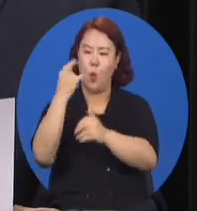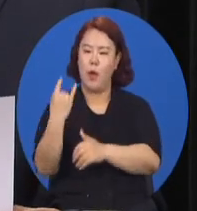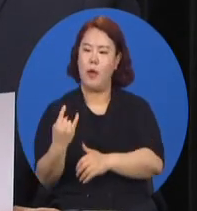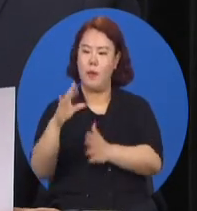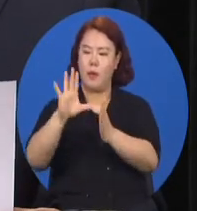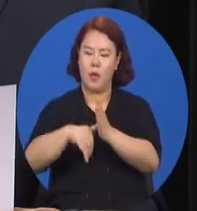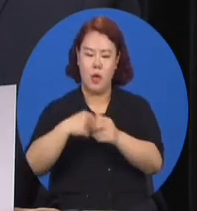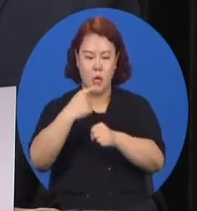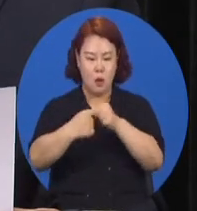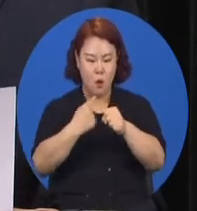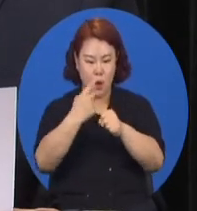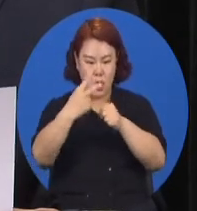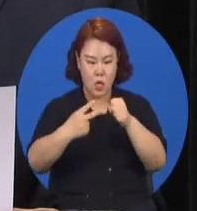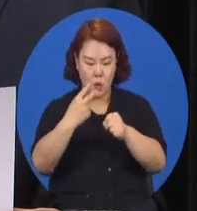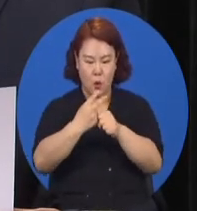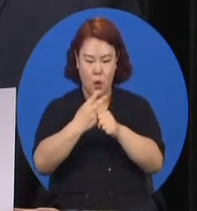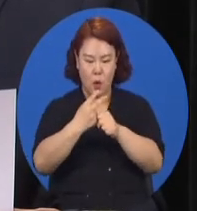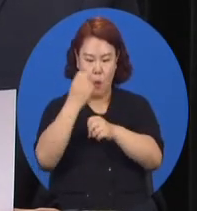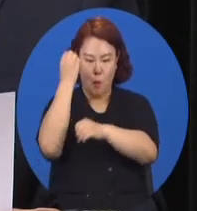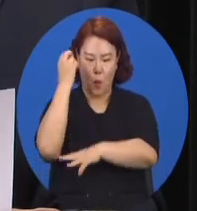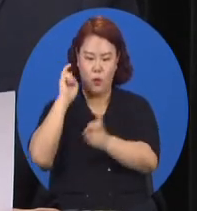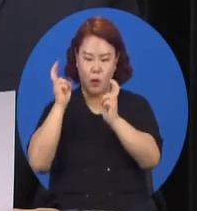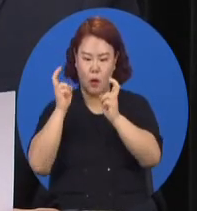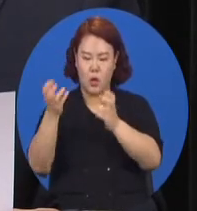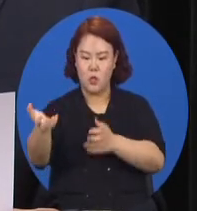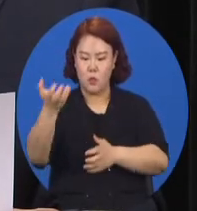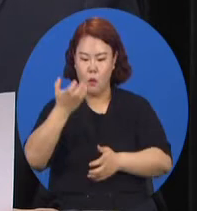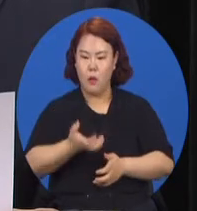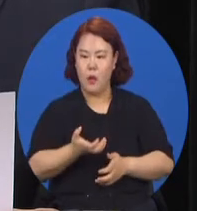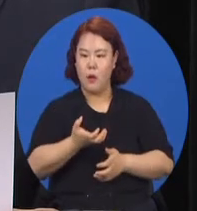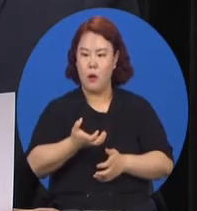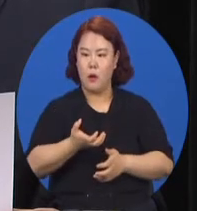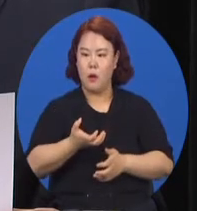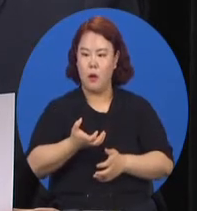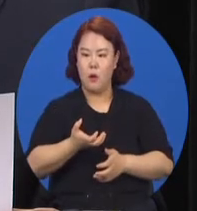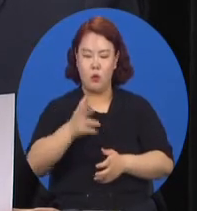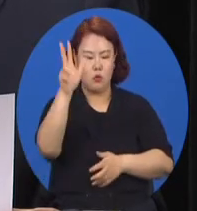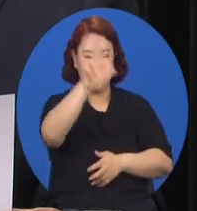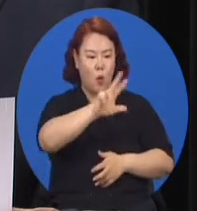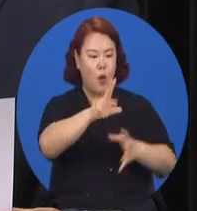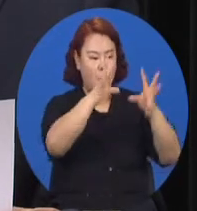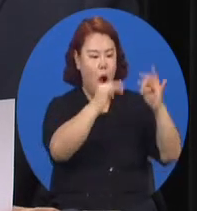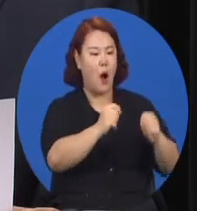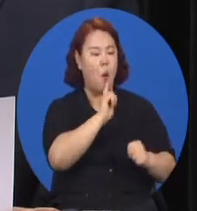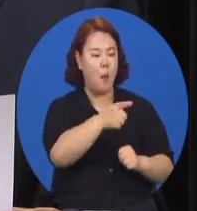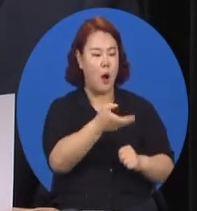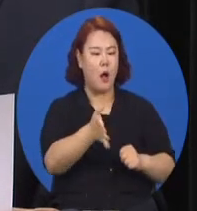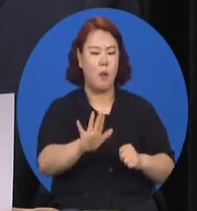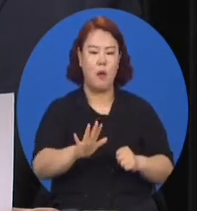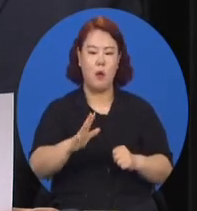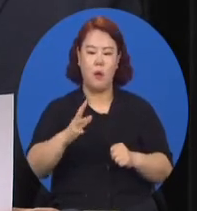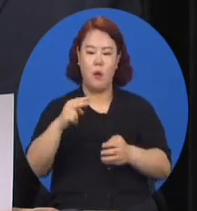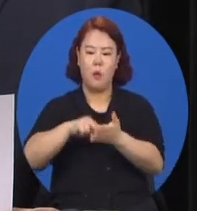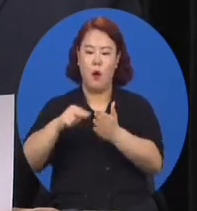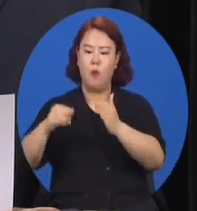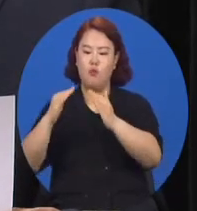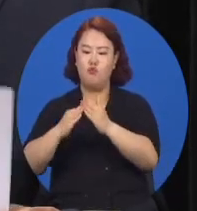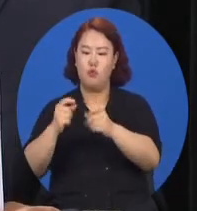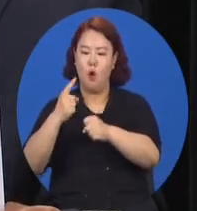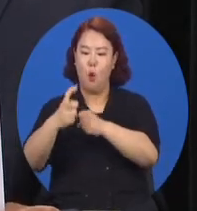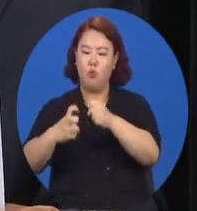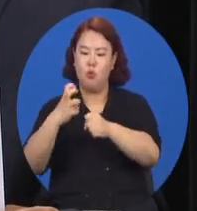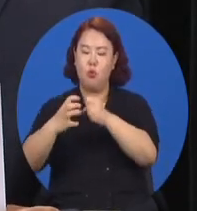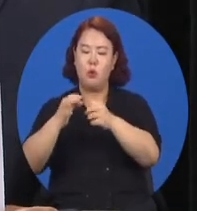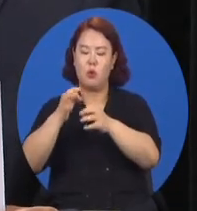1, 2년 안에 이 본사가 이전한 곳이 이 전국에 많이 있다 하고 우리 단양구는 수십 년이 지나도 이전을